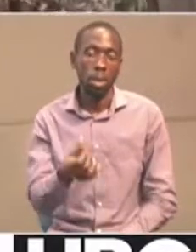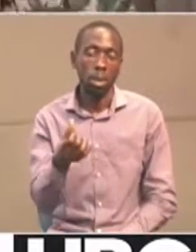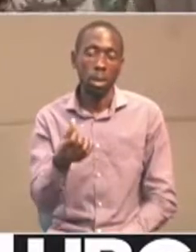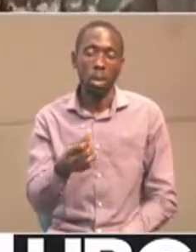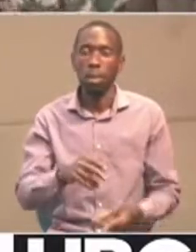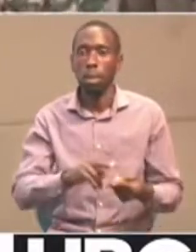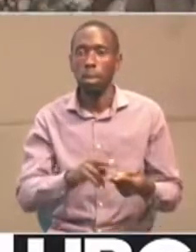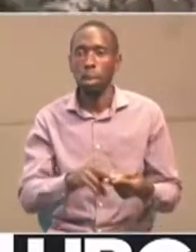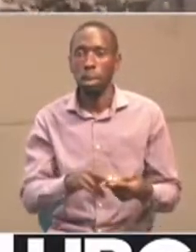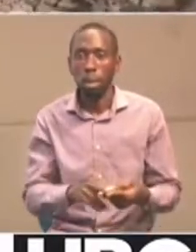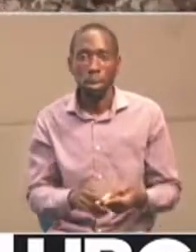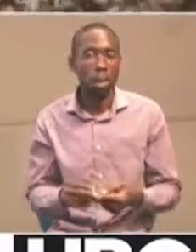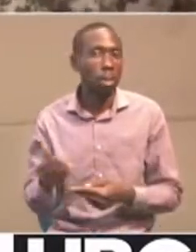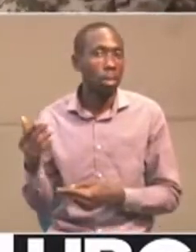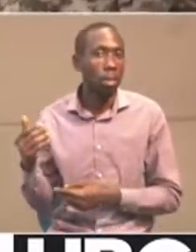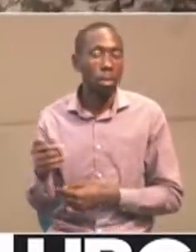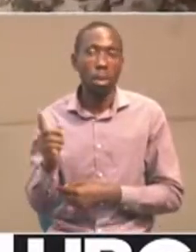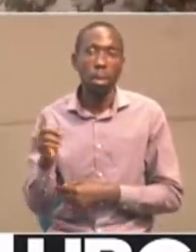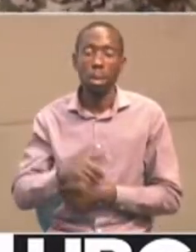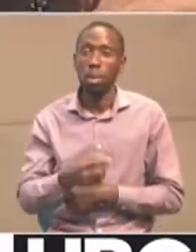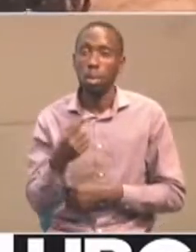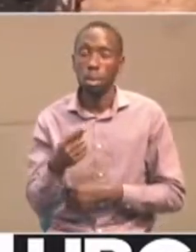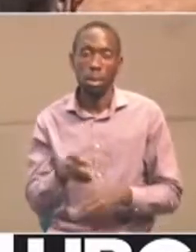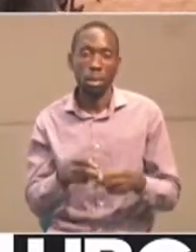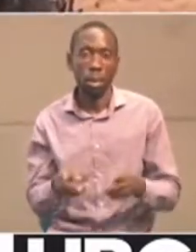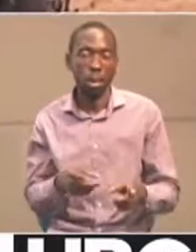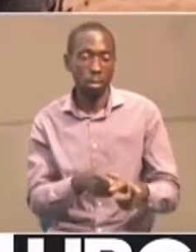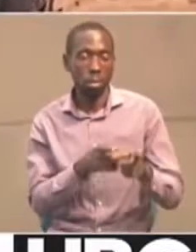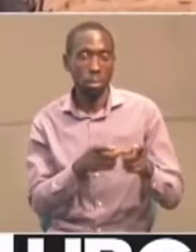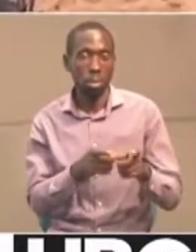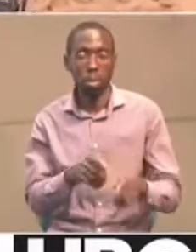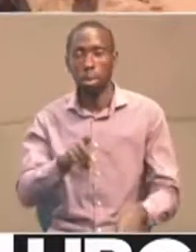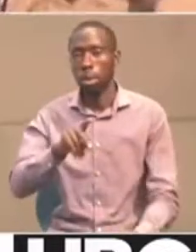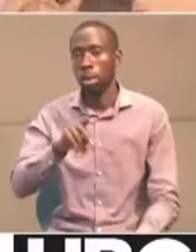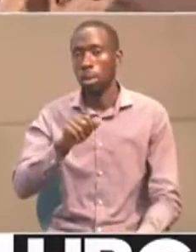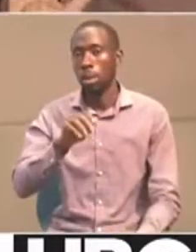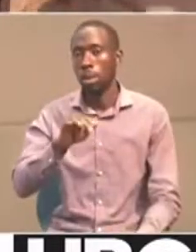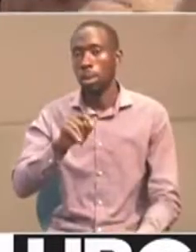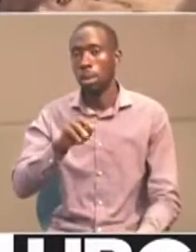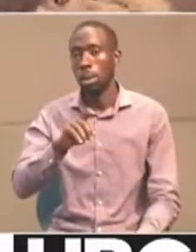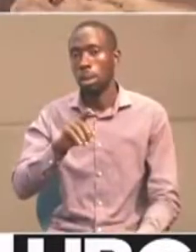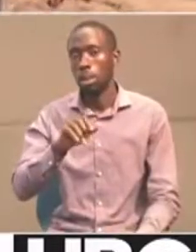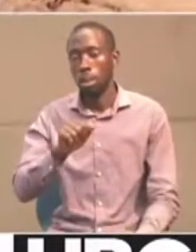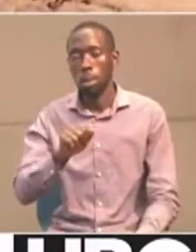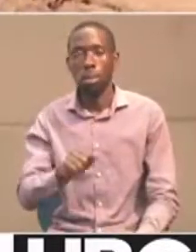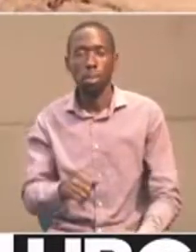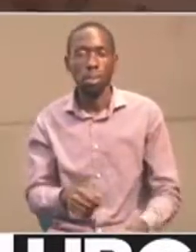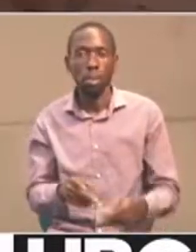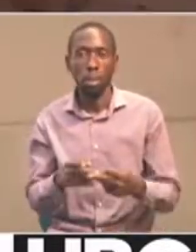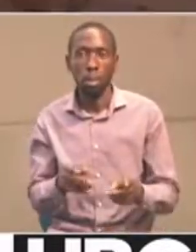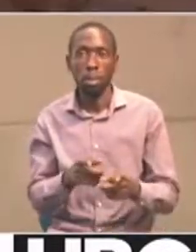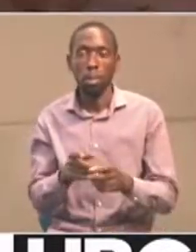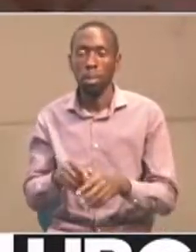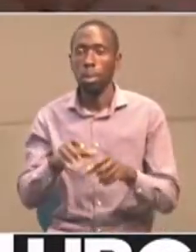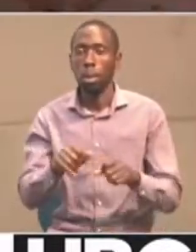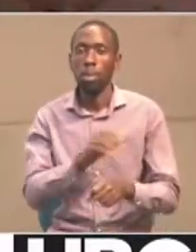olunaku essasi eryasooka lye lyafuluma e Kabamba okutandika olutalo olw'obuyeekero olwa NRM olwagireeta mu buyinza. Ejje